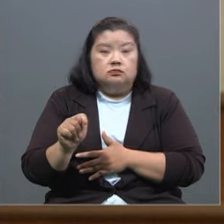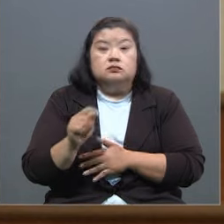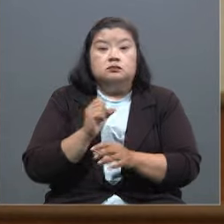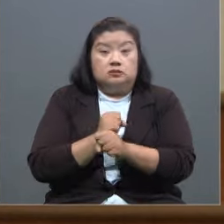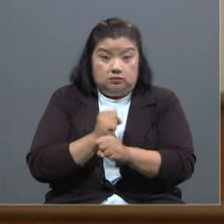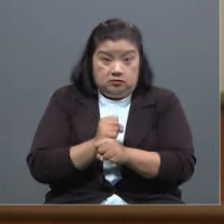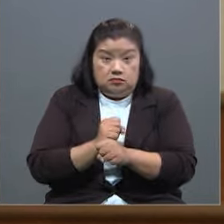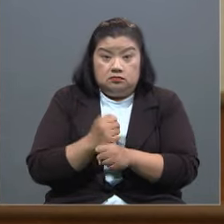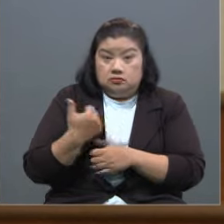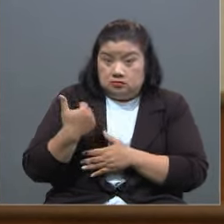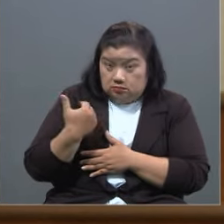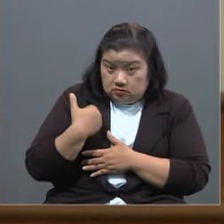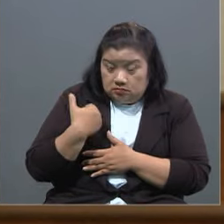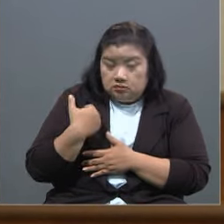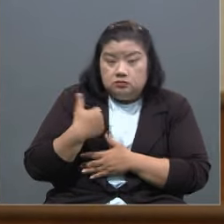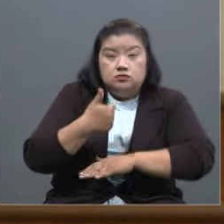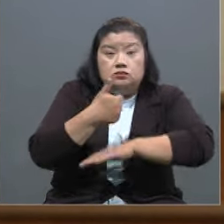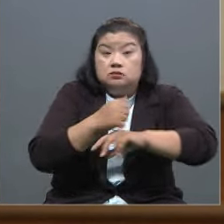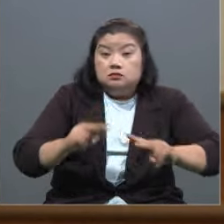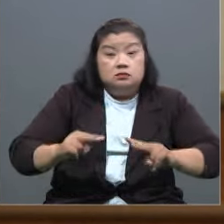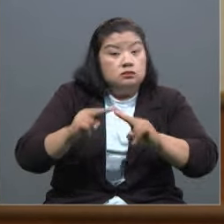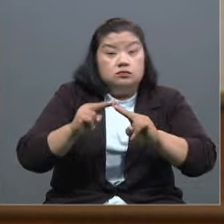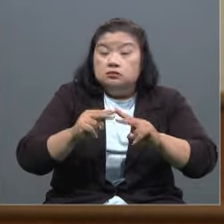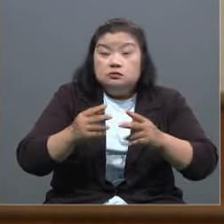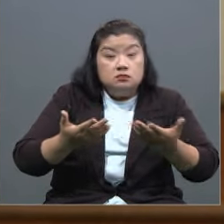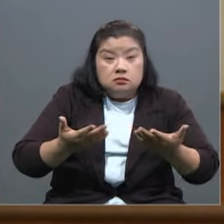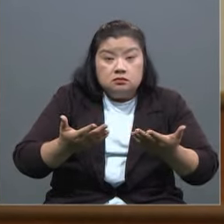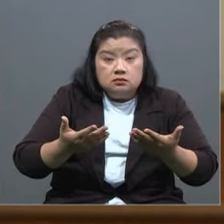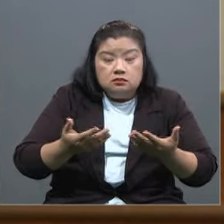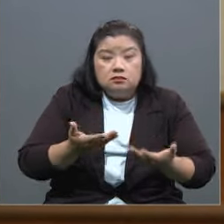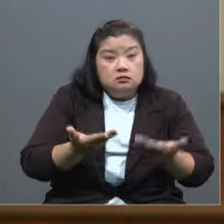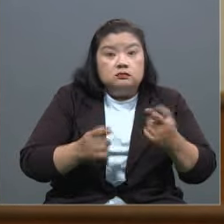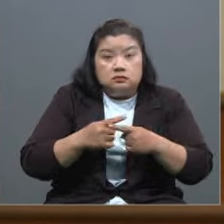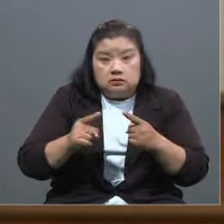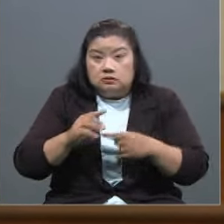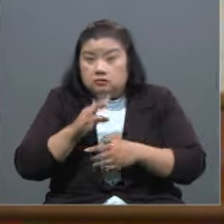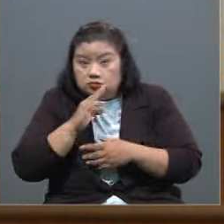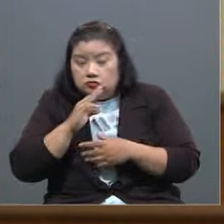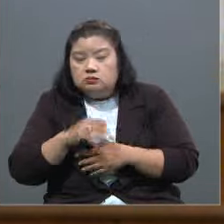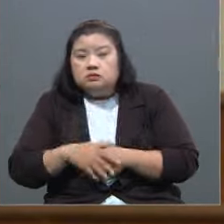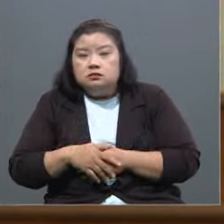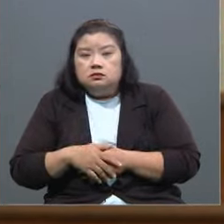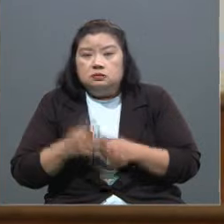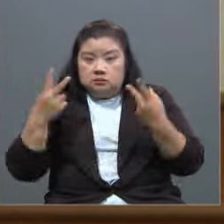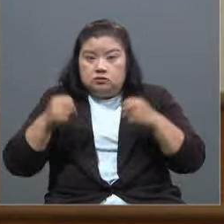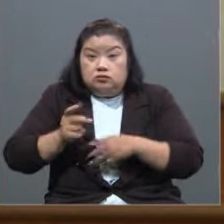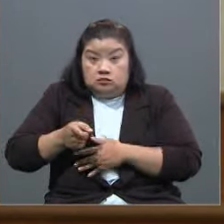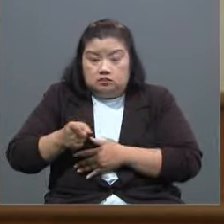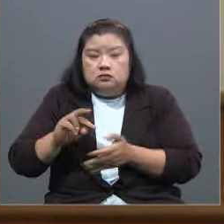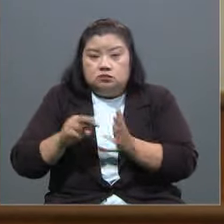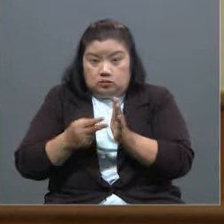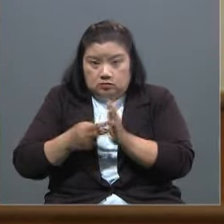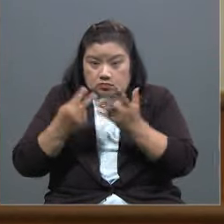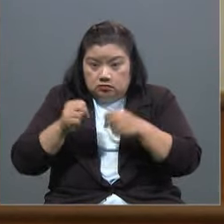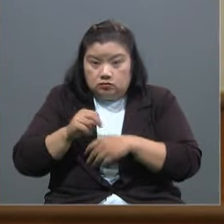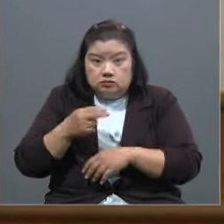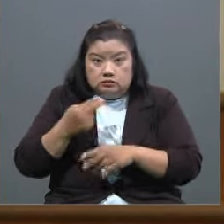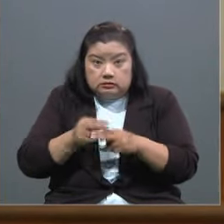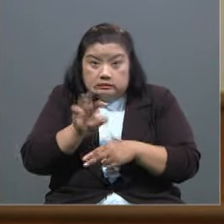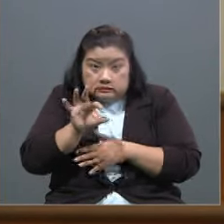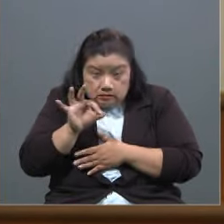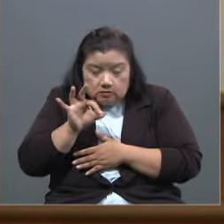ไม่ว่าจะเป็นรัฐมนตรีกระทรวงใดก็ตามยกเว้นรัฐมนตรีประจำสำนักนายกอันนั้นถือว่านายกเป็นคนแต่งตั้งเลข